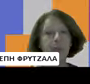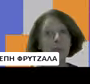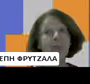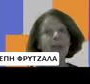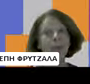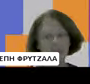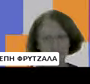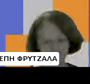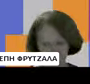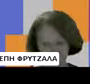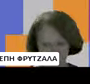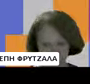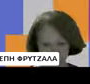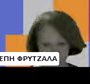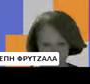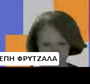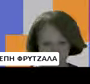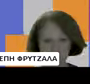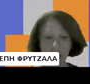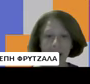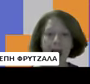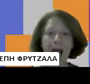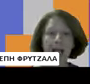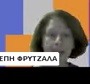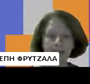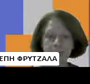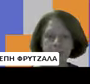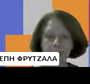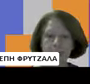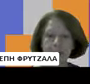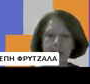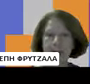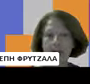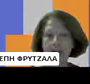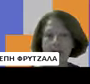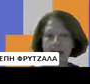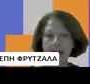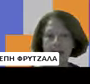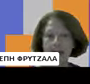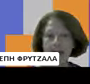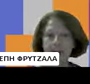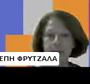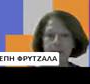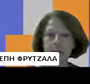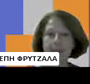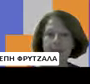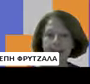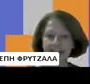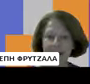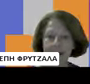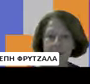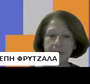προστατευτούμε από μη πληρωμή των υπηρεσιών μας, αλλά και πώς μπορούμε να αντιμετωπίσουμε